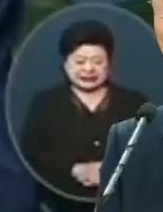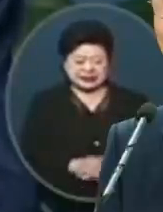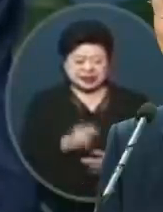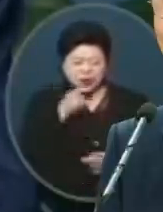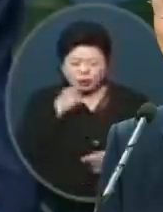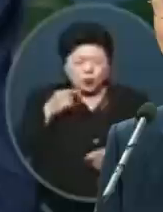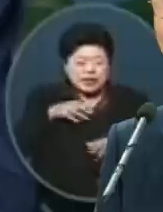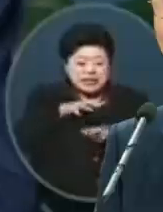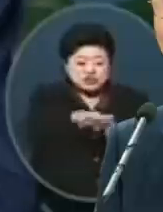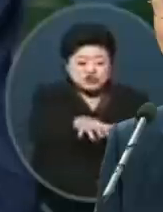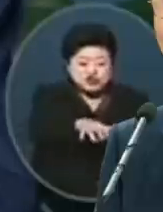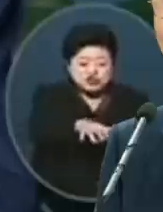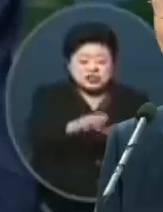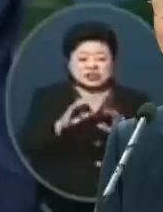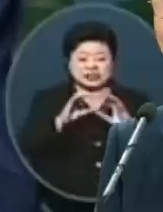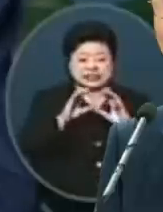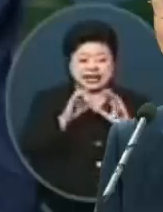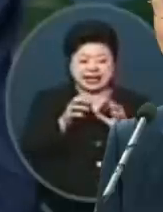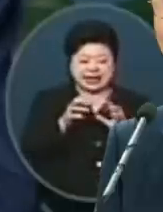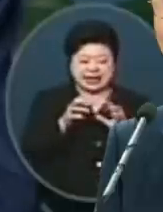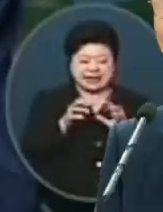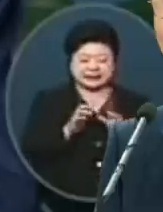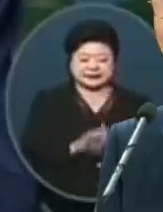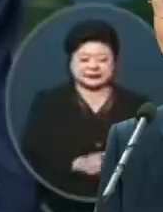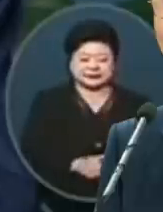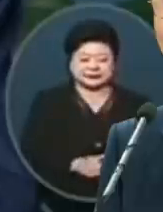공산주의 국가에서